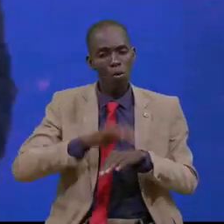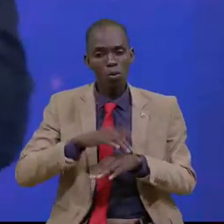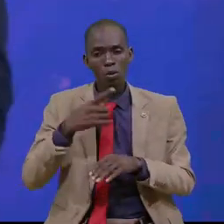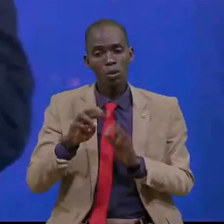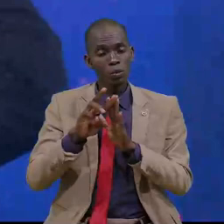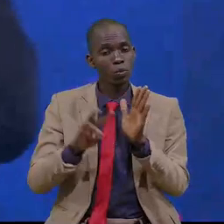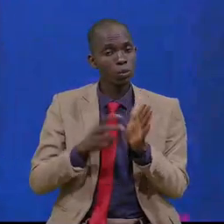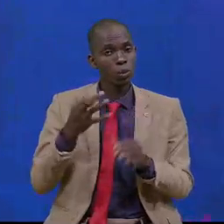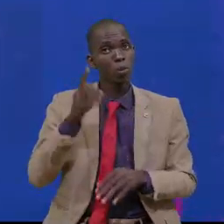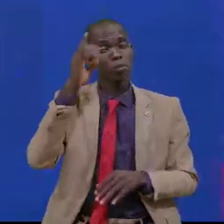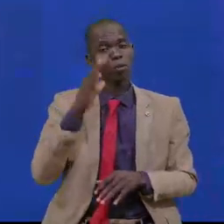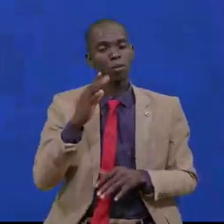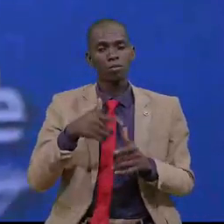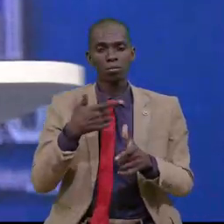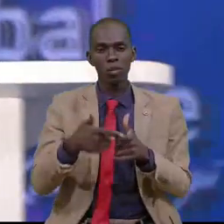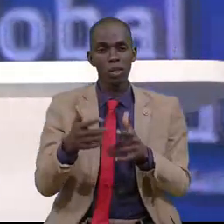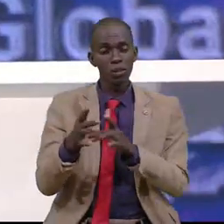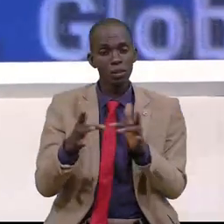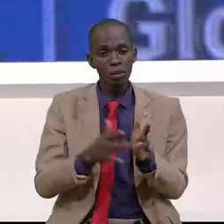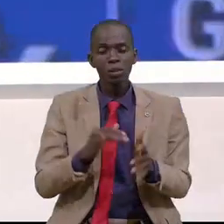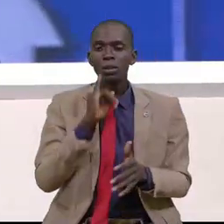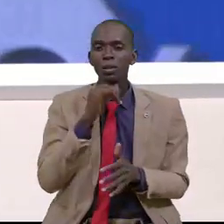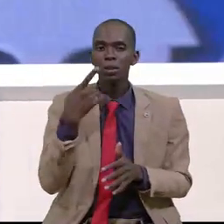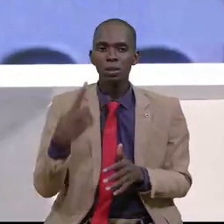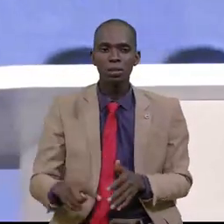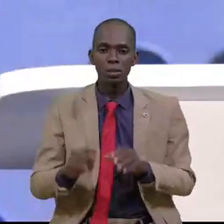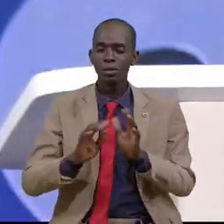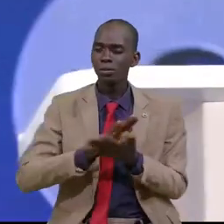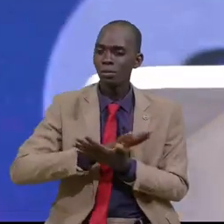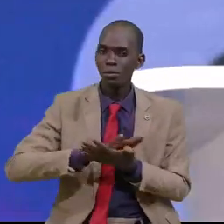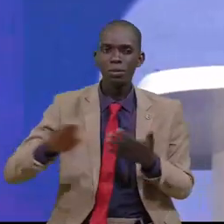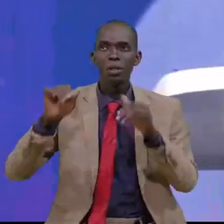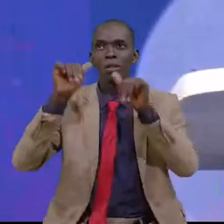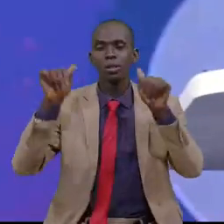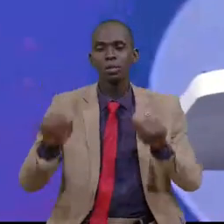Dieu, Jésus-Christ est l'expression de la volonté de Dieu. »